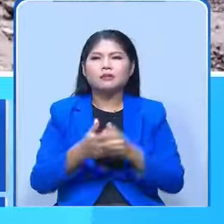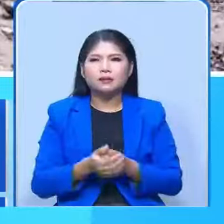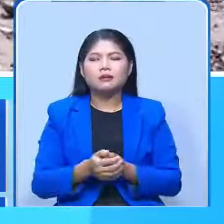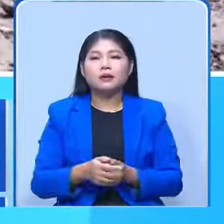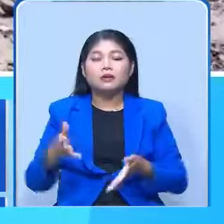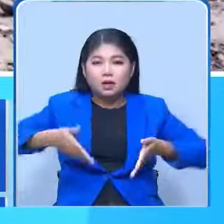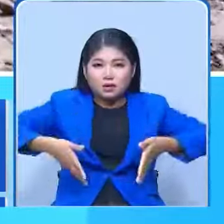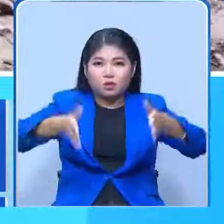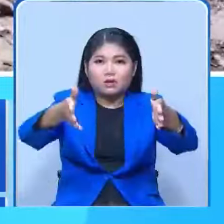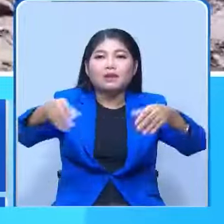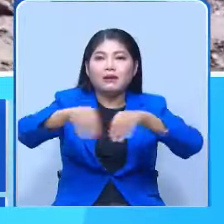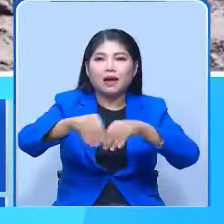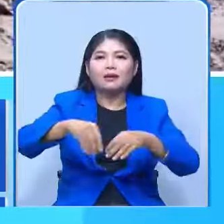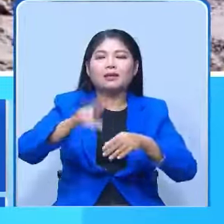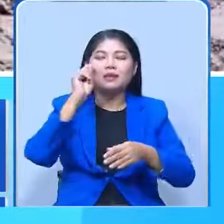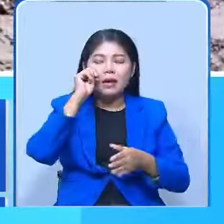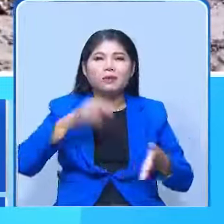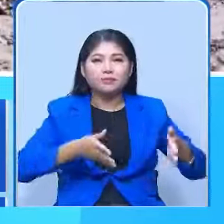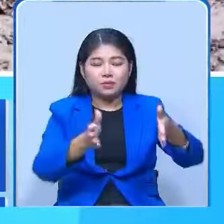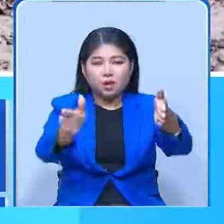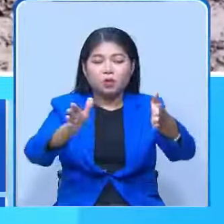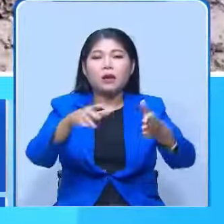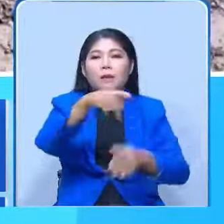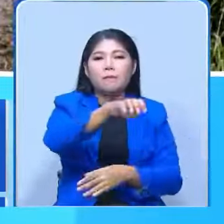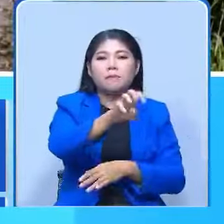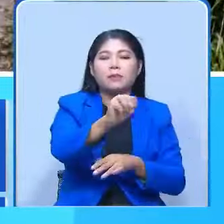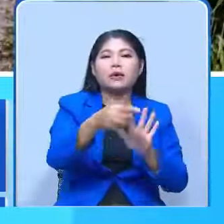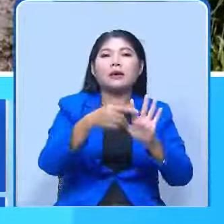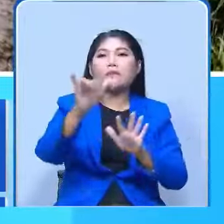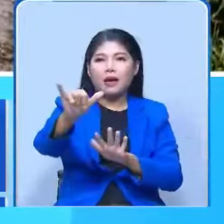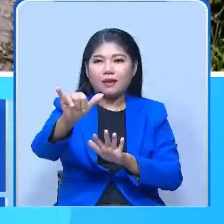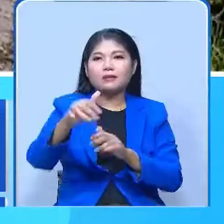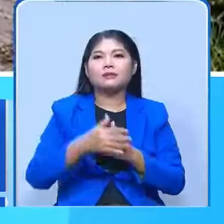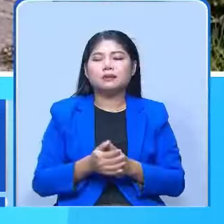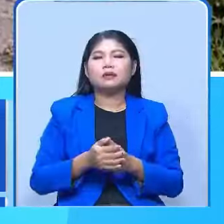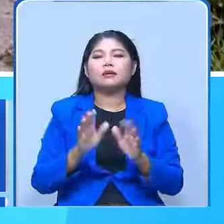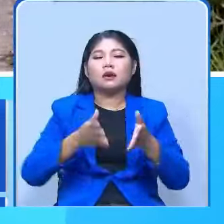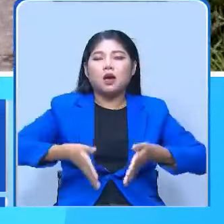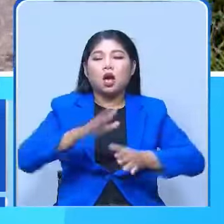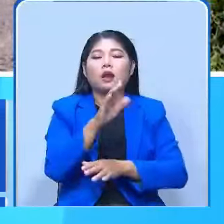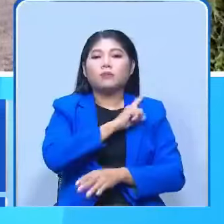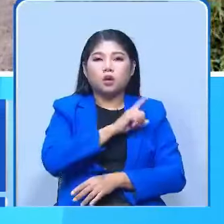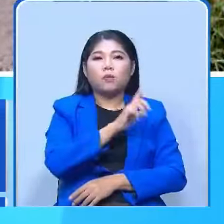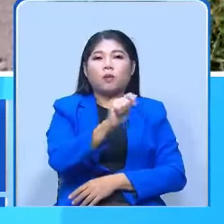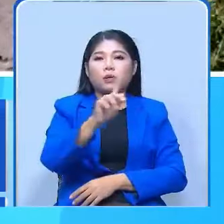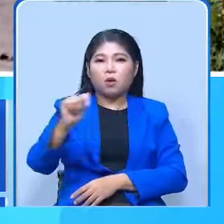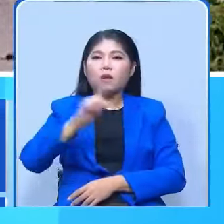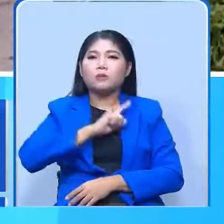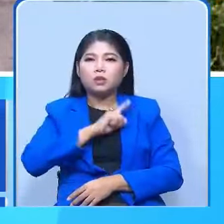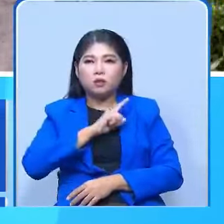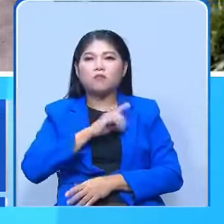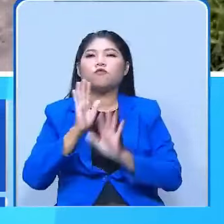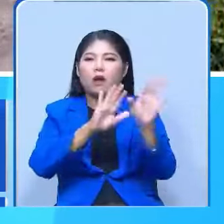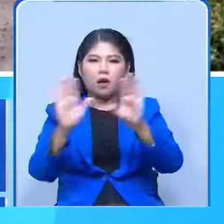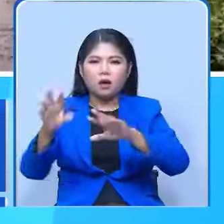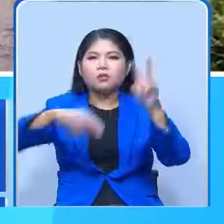คลองชลประทานสายพิมายกระชอนอยู่ในความดูแลของอบต.กระชอนนะคะจึงอยากจะฝากให้หน่วยงานที่เกี่ยวข้องเนี่ยคือมาดูแลหน่อย